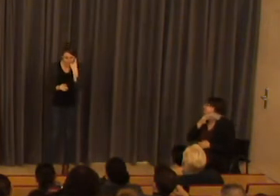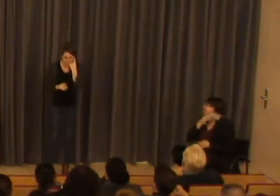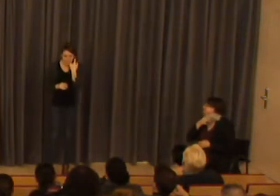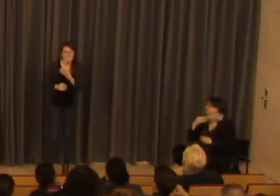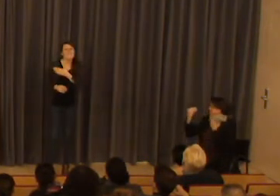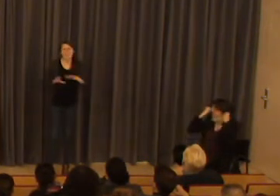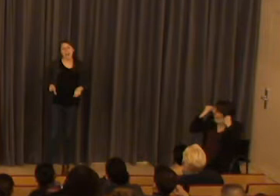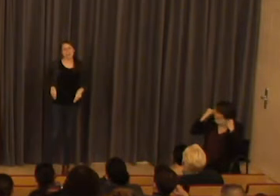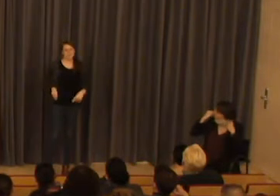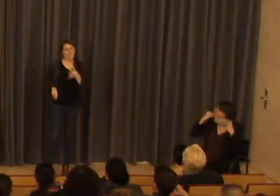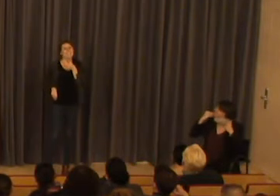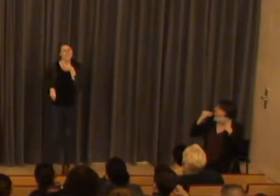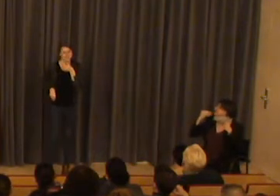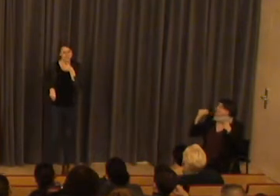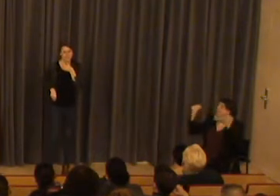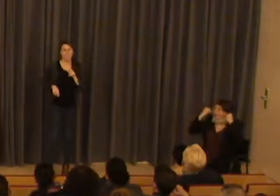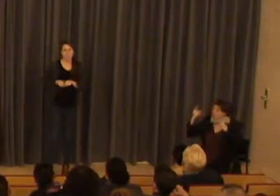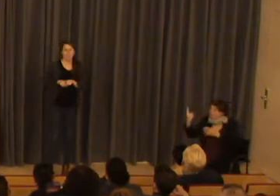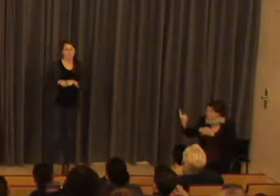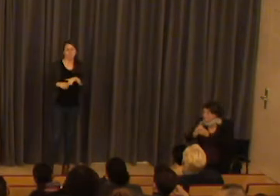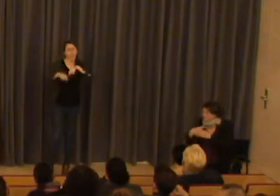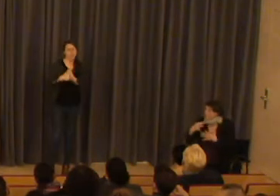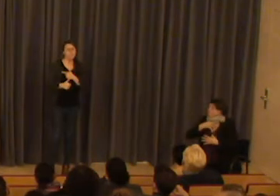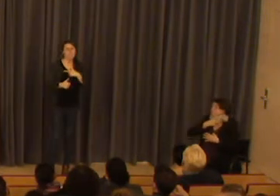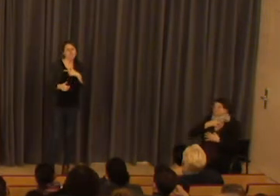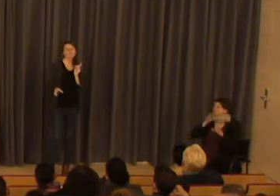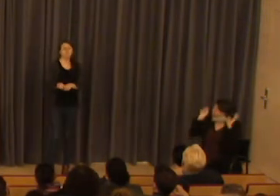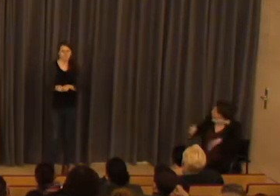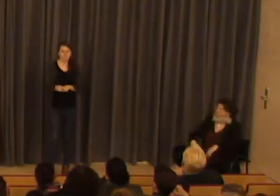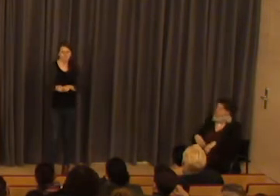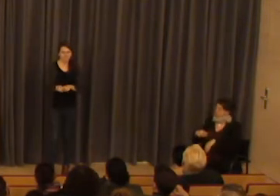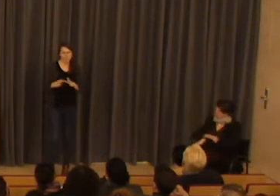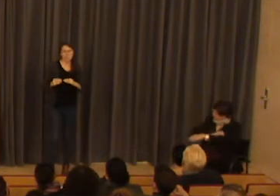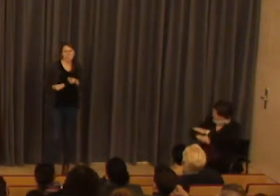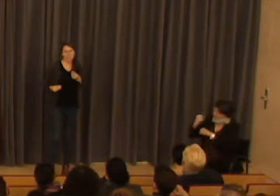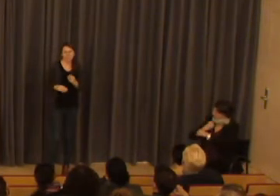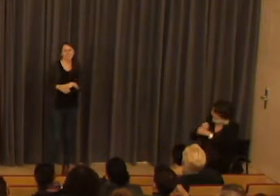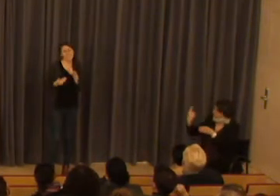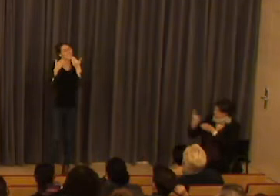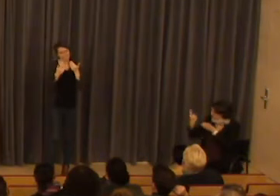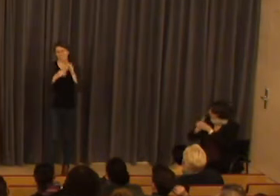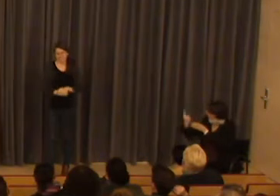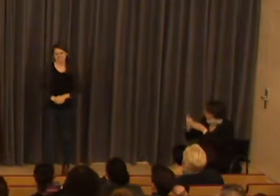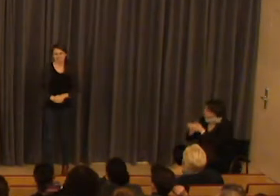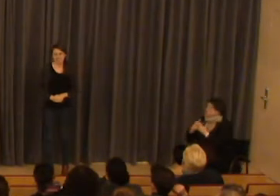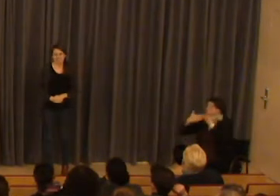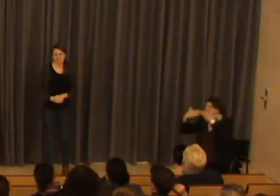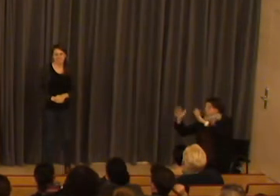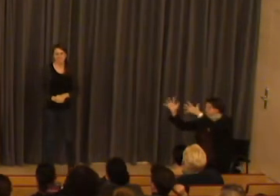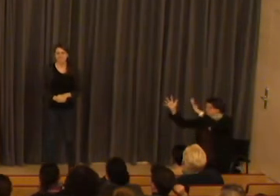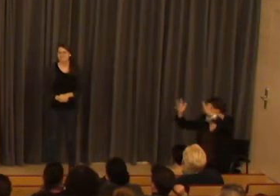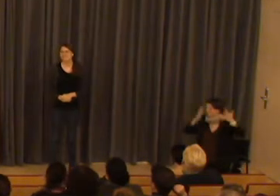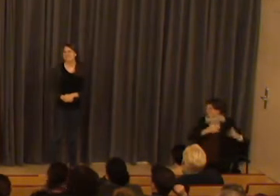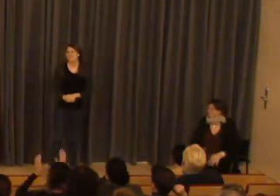aquest risc, han apostat per creure en nosaltres i això els hi hem de donar les gràcies. Com que ells